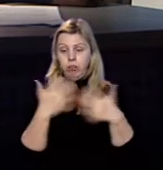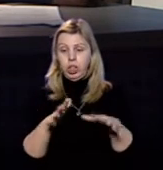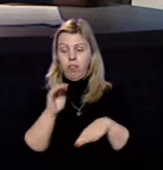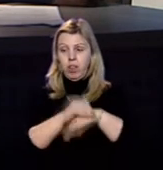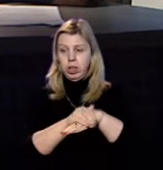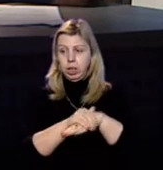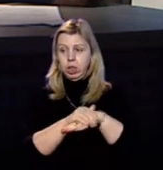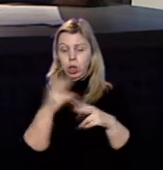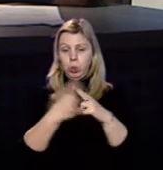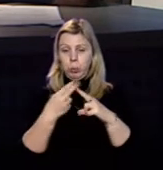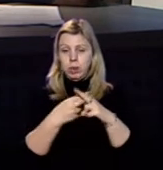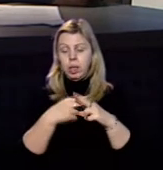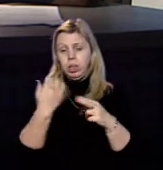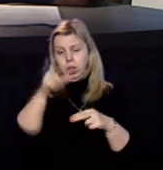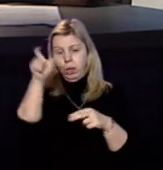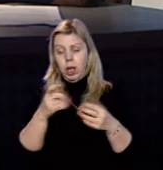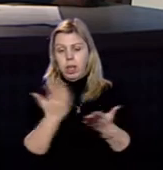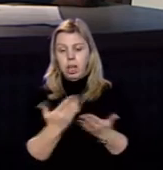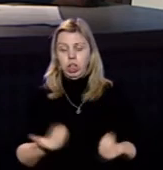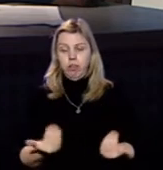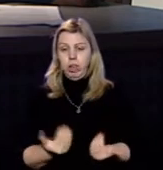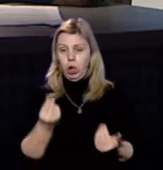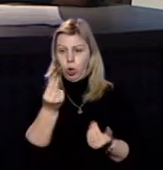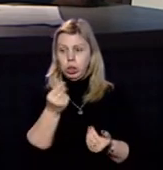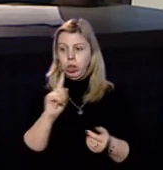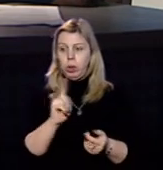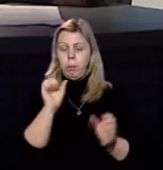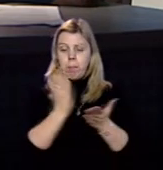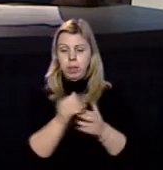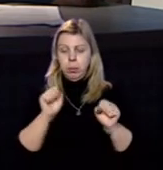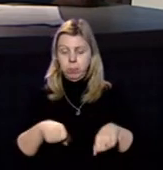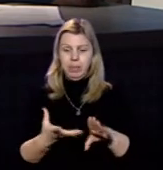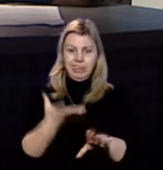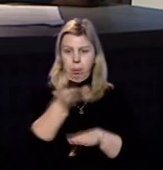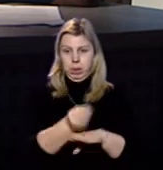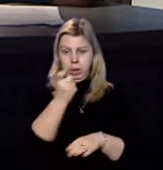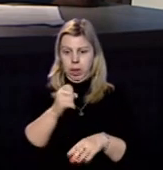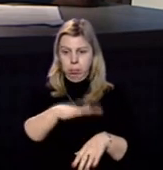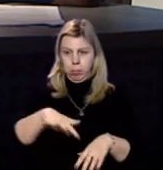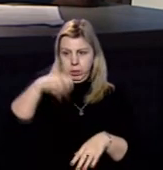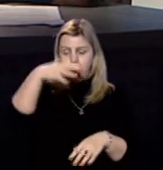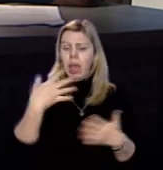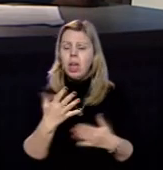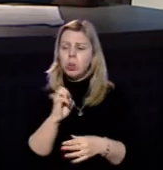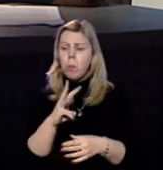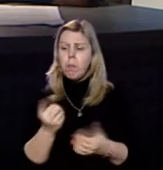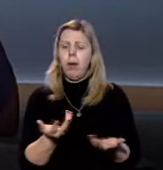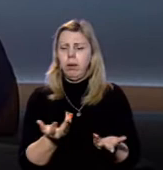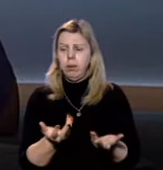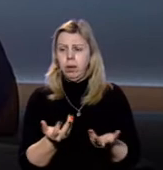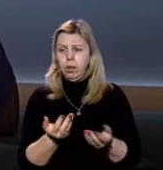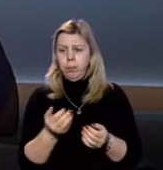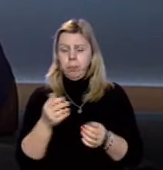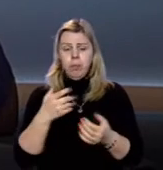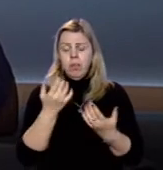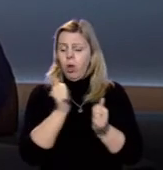фактично субсидіант чи пільговик має живі кошти для того, щоб мати можливість розрахуватися. Яка це сума? Ну, в